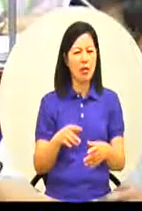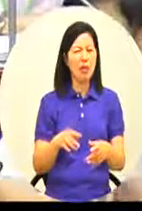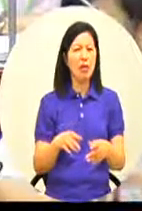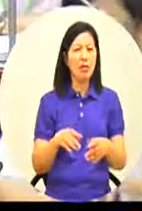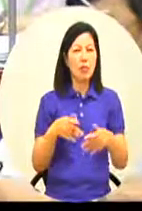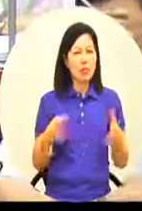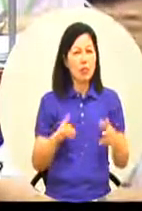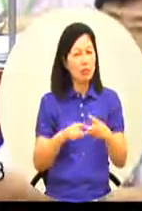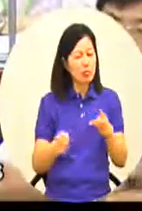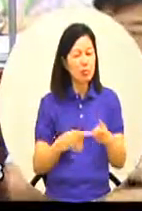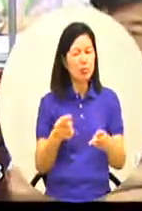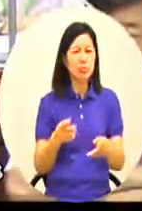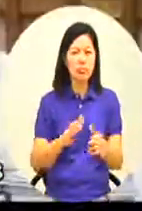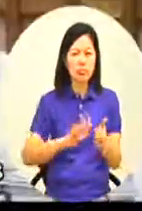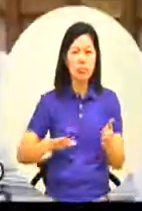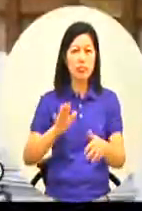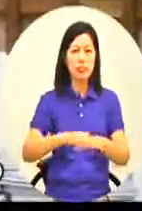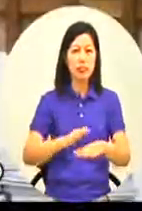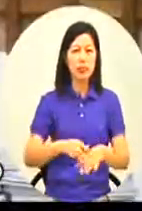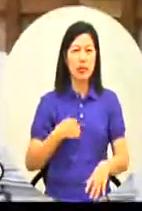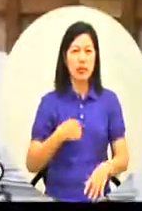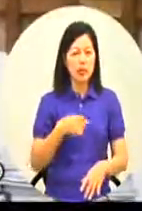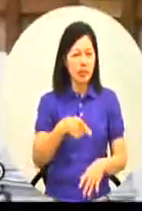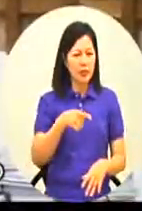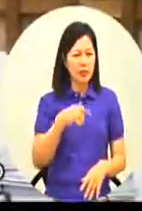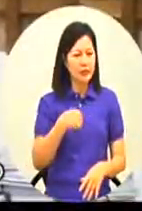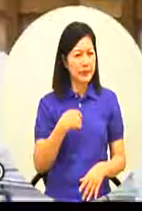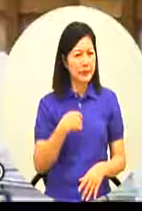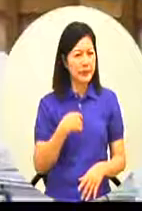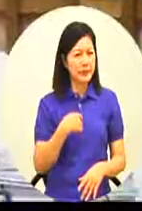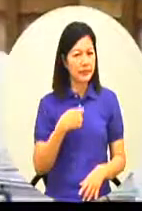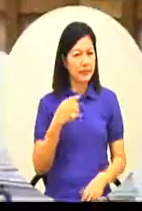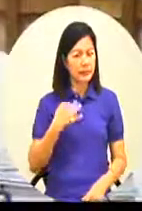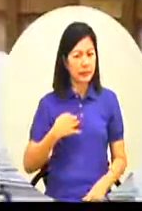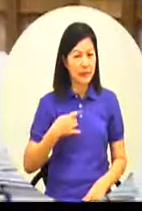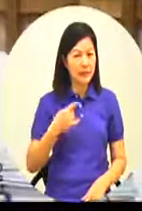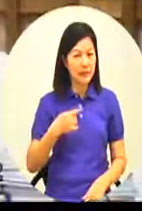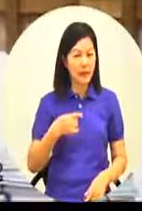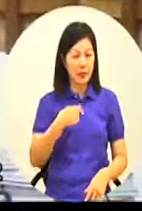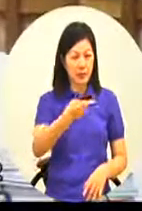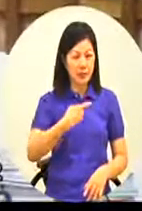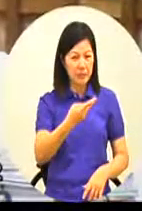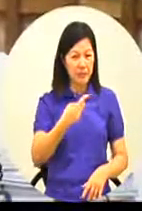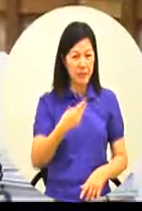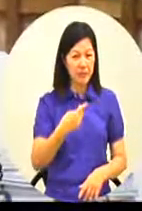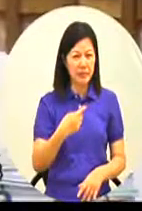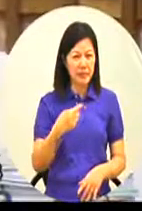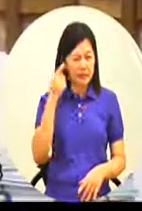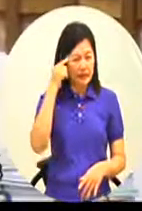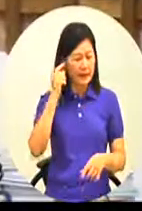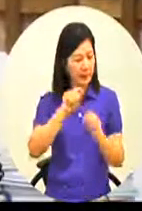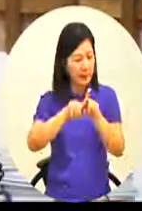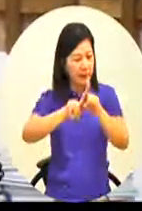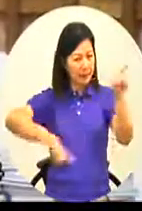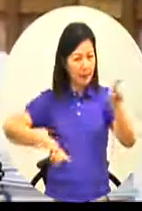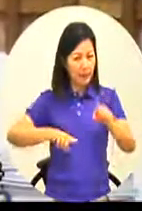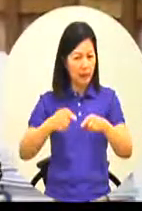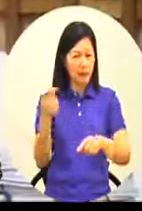影响啦。 局长，你含我的这个认知吼，有天渊之别呢？有真大的差